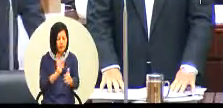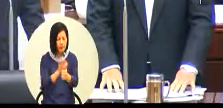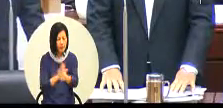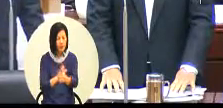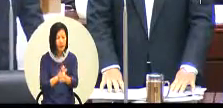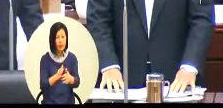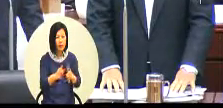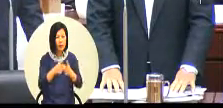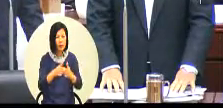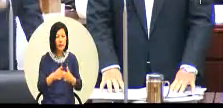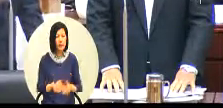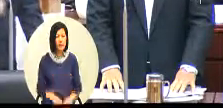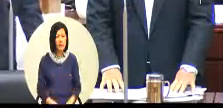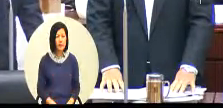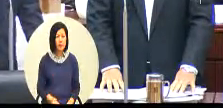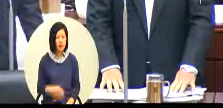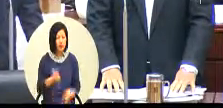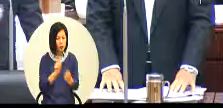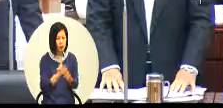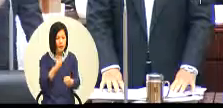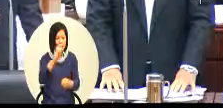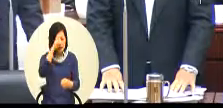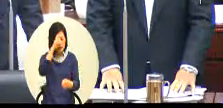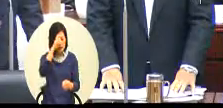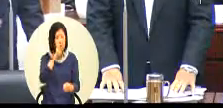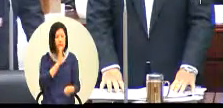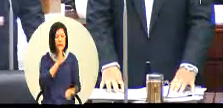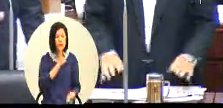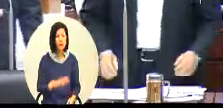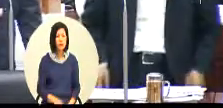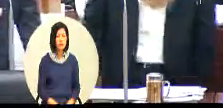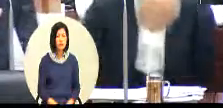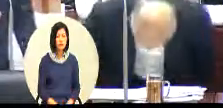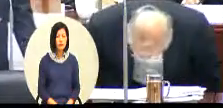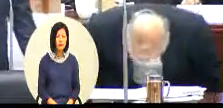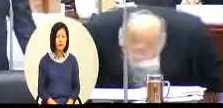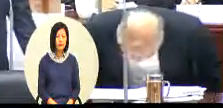边再来对你的一个期许请坐。